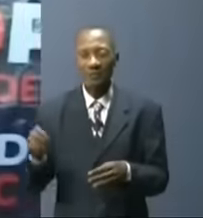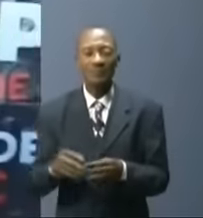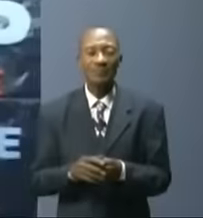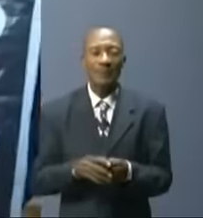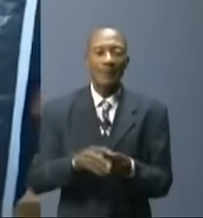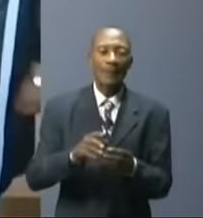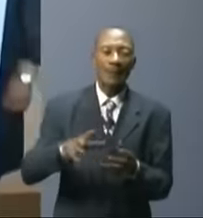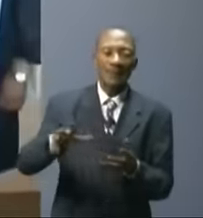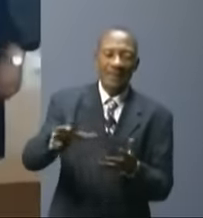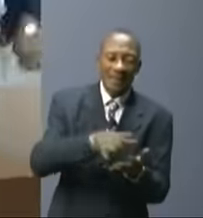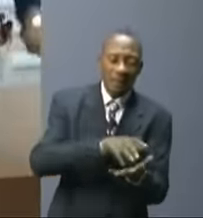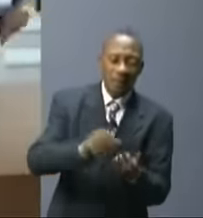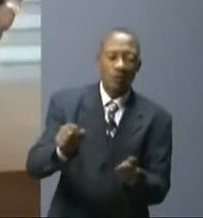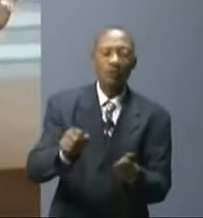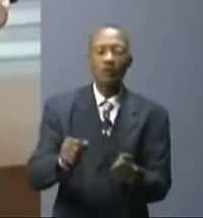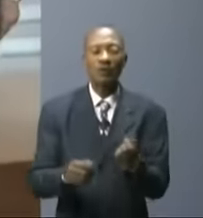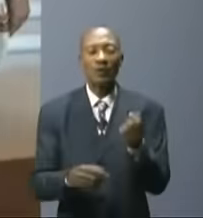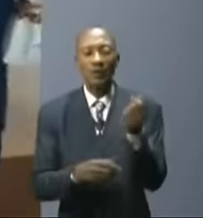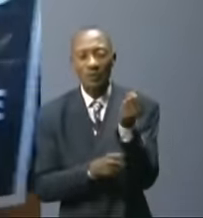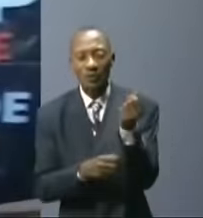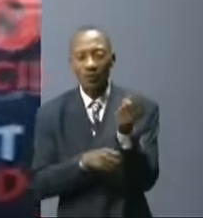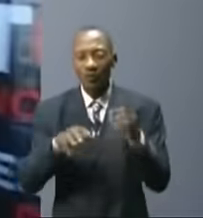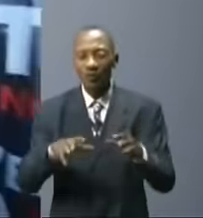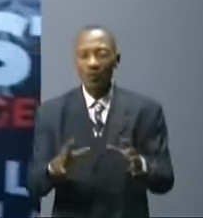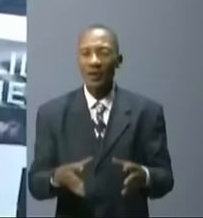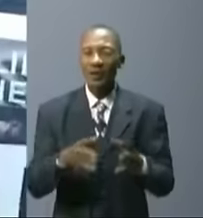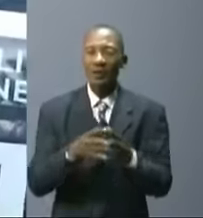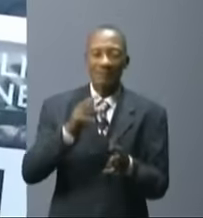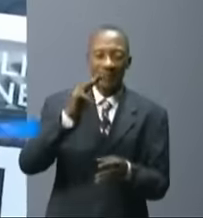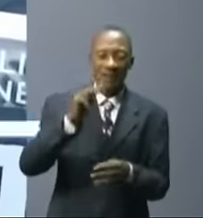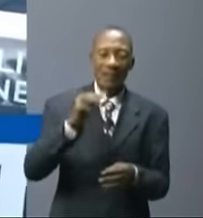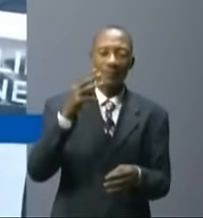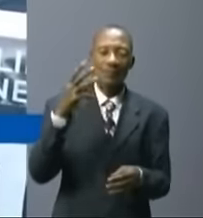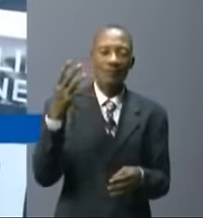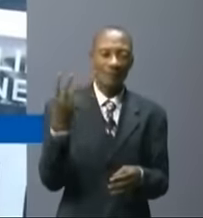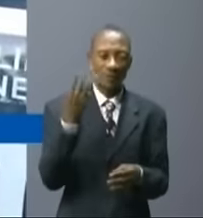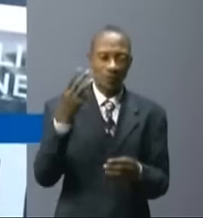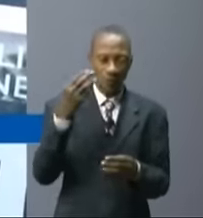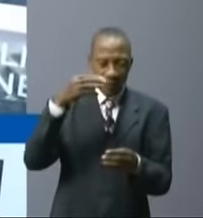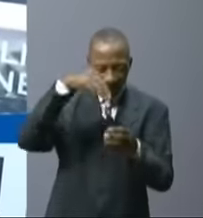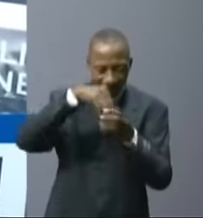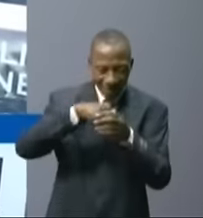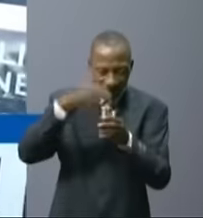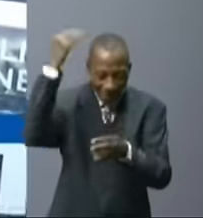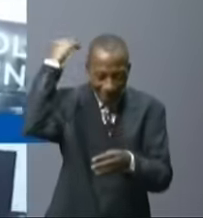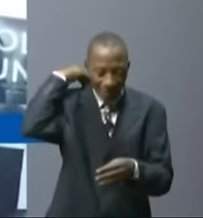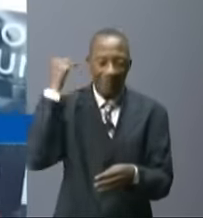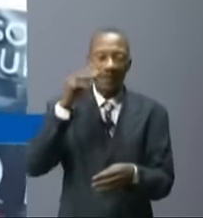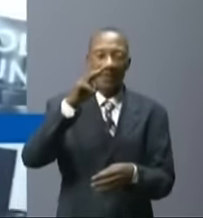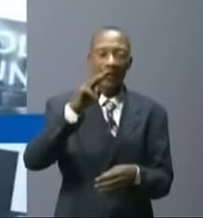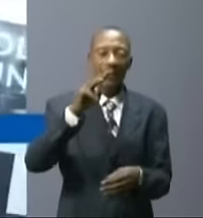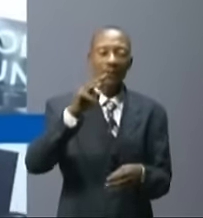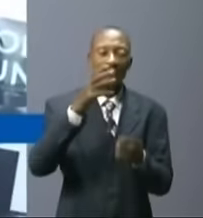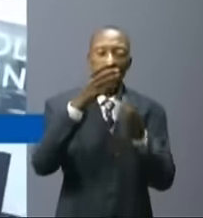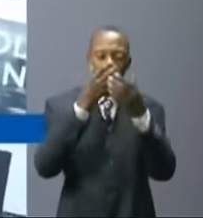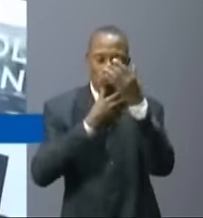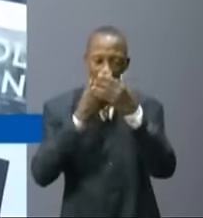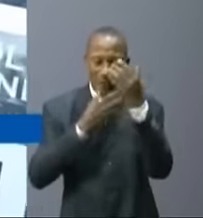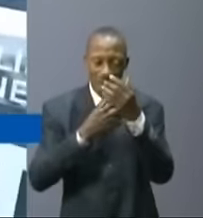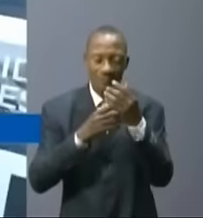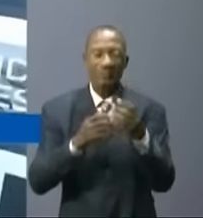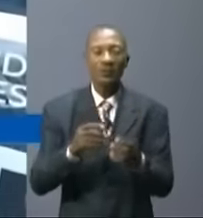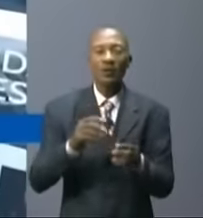par les terroristes du M23 avec leur mentor le Rwanda, sous l'œil indifférent de la communauté internationale,